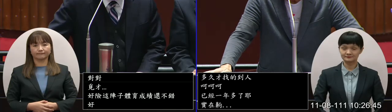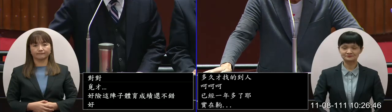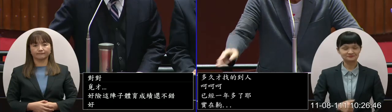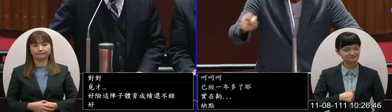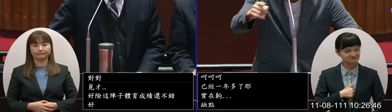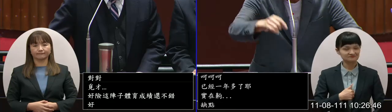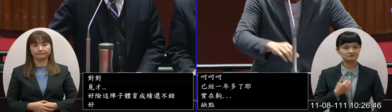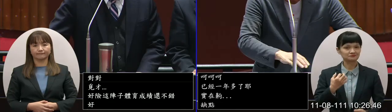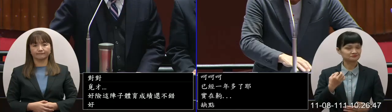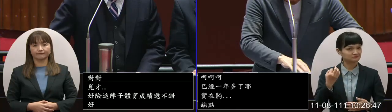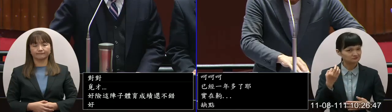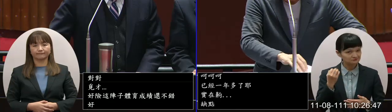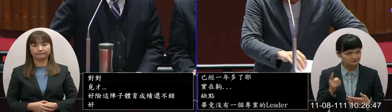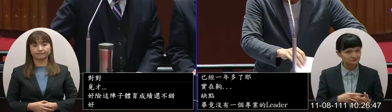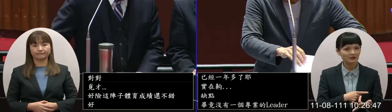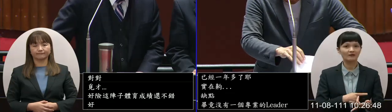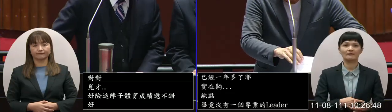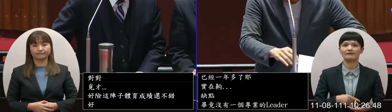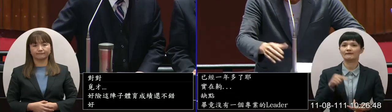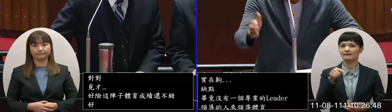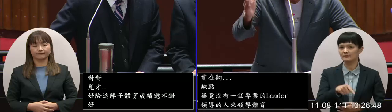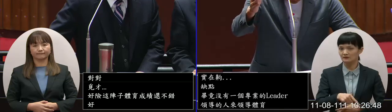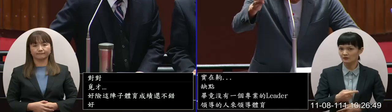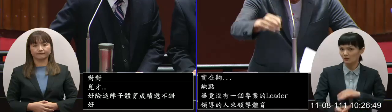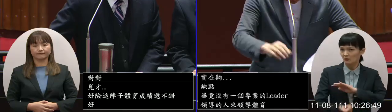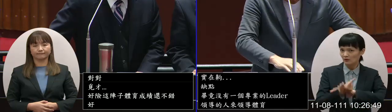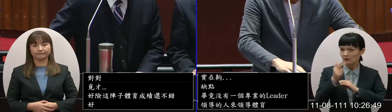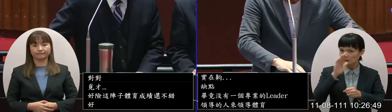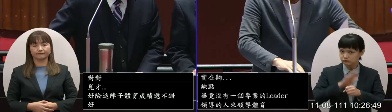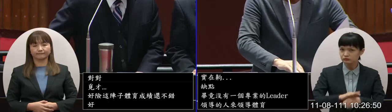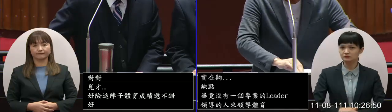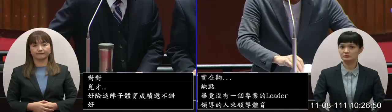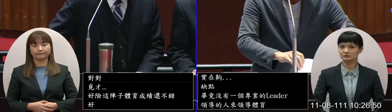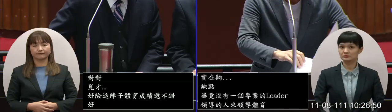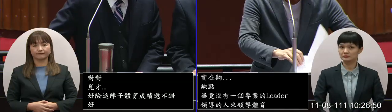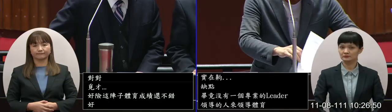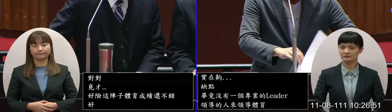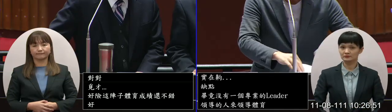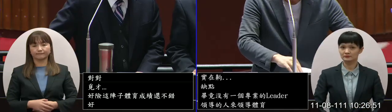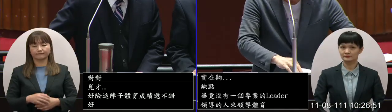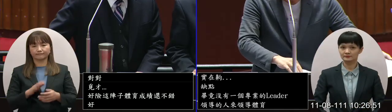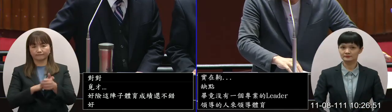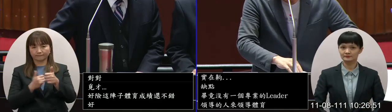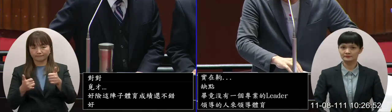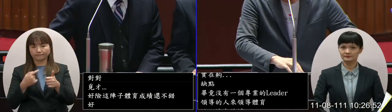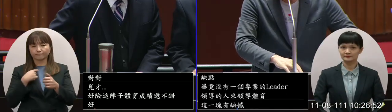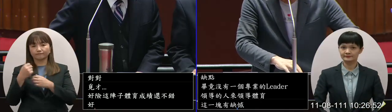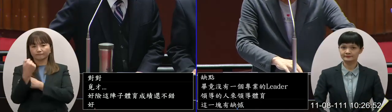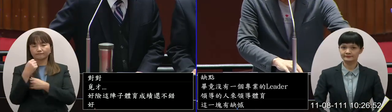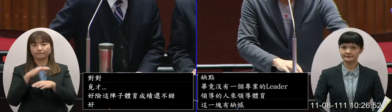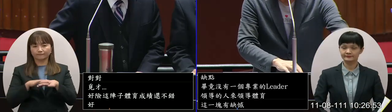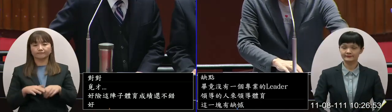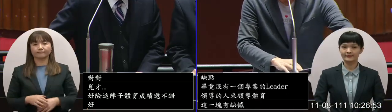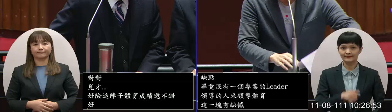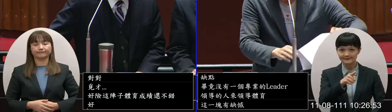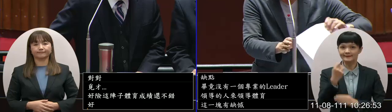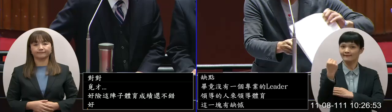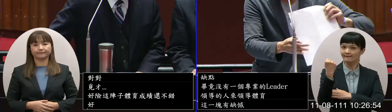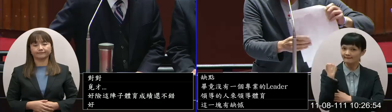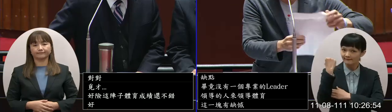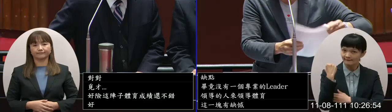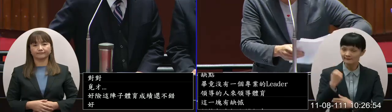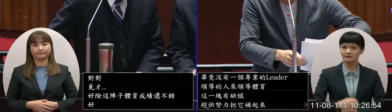憾，赶快努力把它补起来了哈、哦，把它补起来。好， 院长，委员，我来加油哈、哦，是。 好啦，你加油啦！